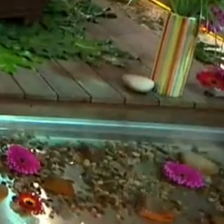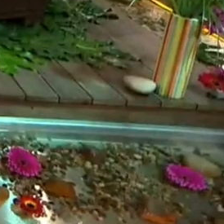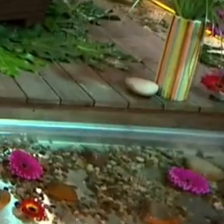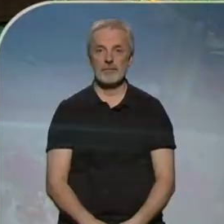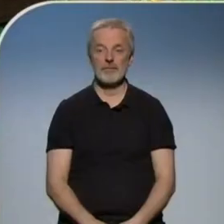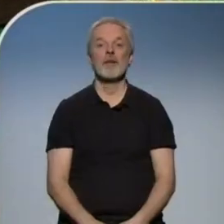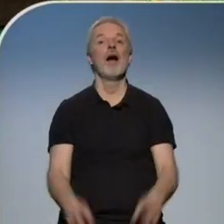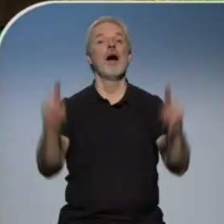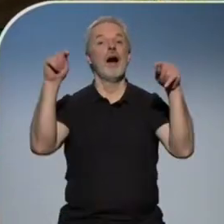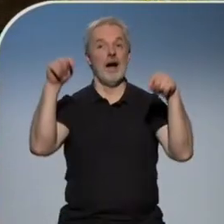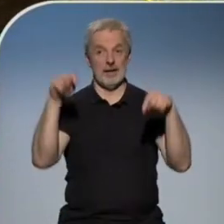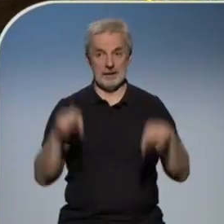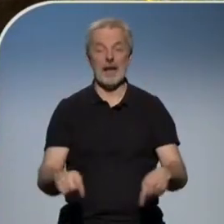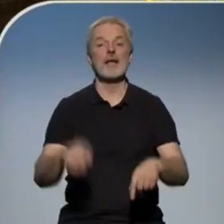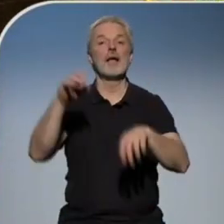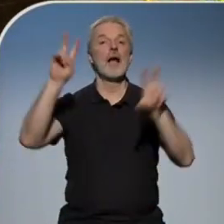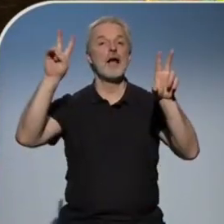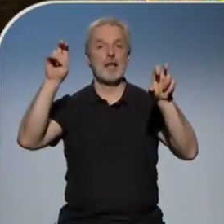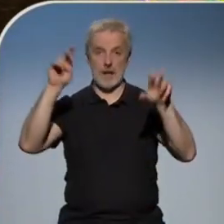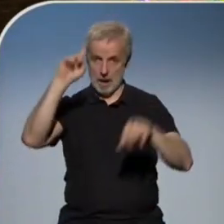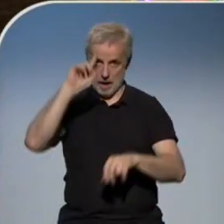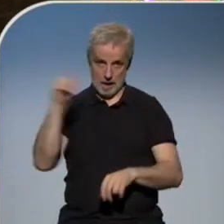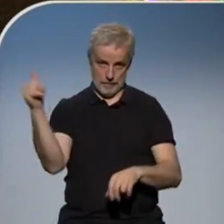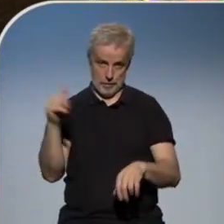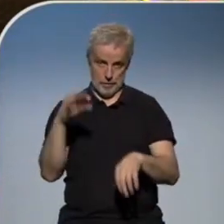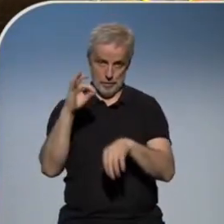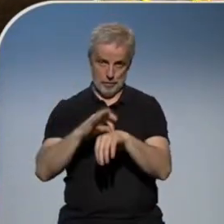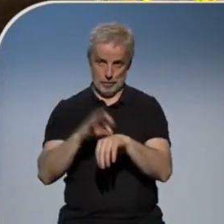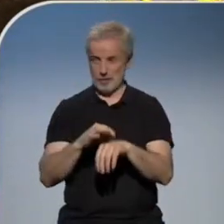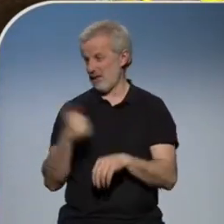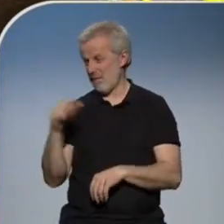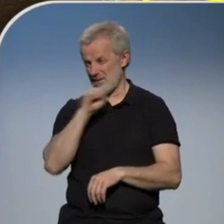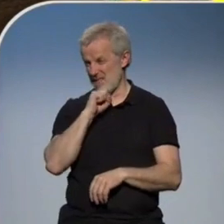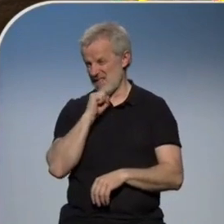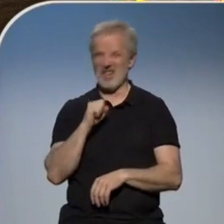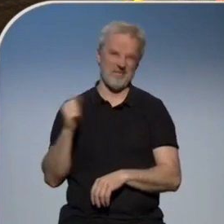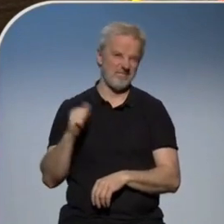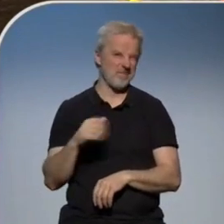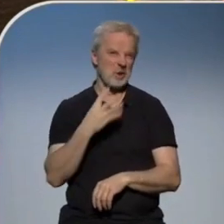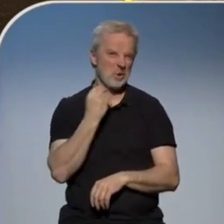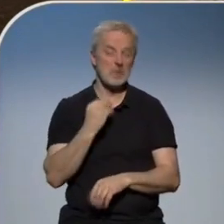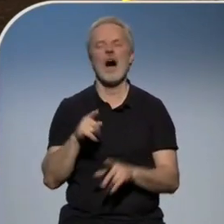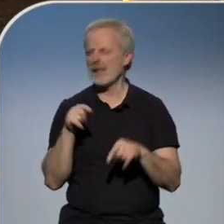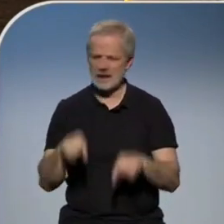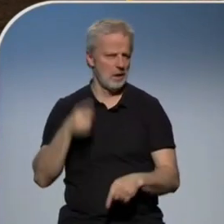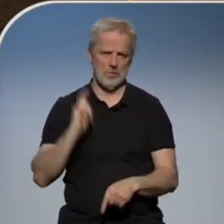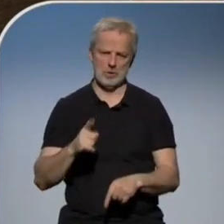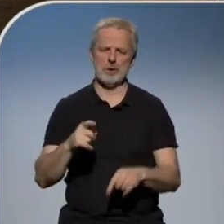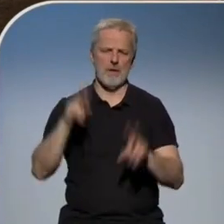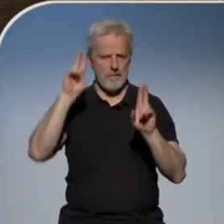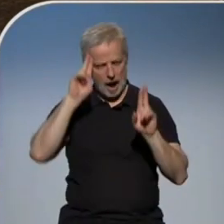tuto chvíli se dostáváme k našemu hlavnímu tématu, i když o té zmrzliny to bylo těžké, ale určitě panu magistru